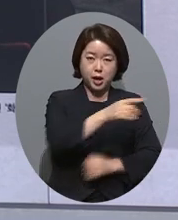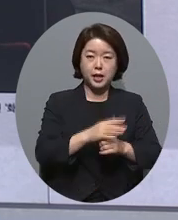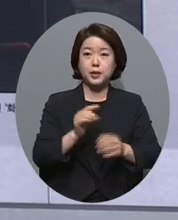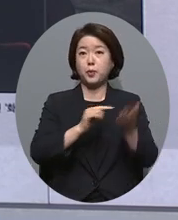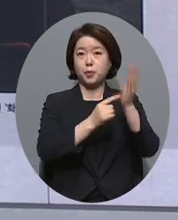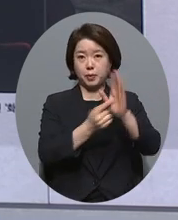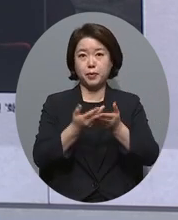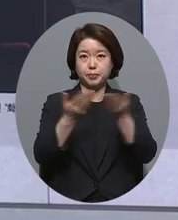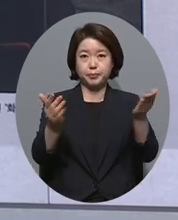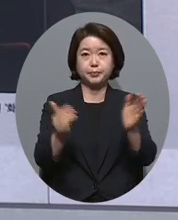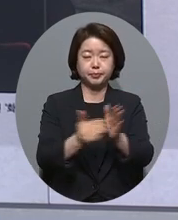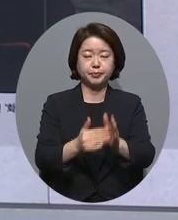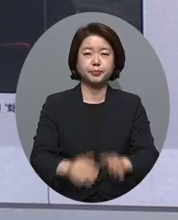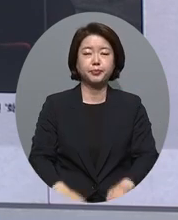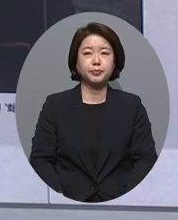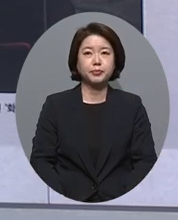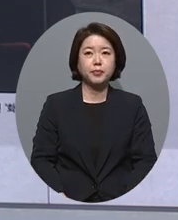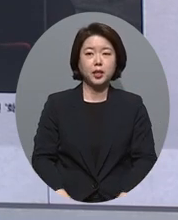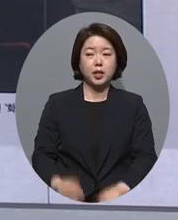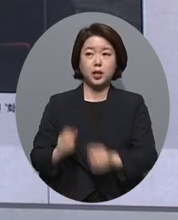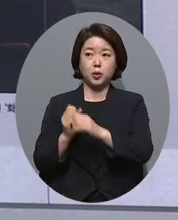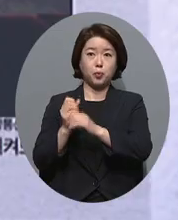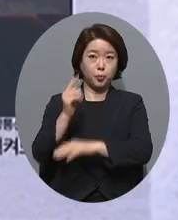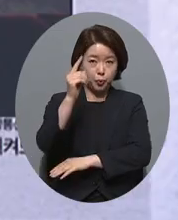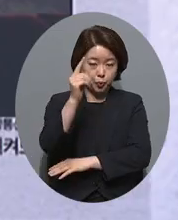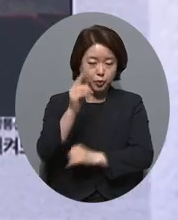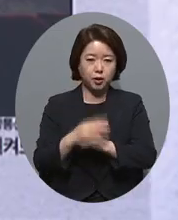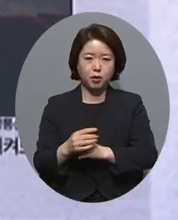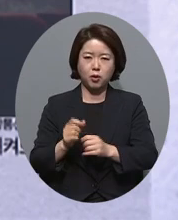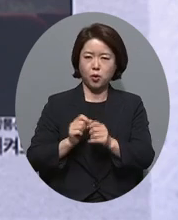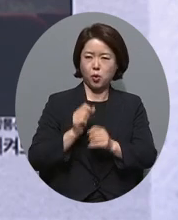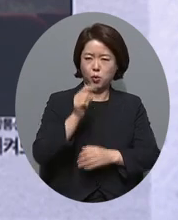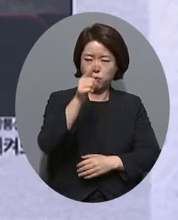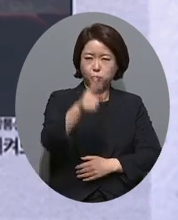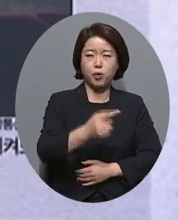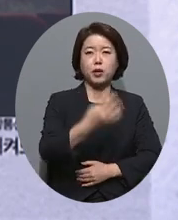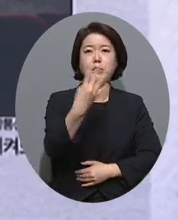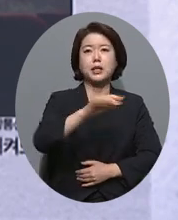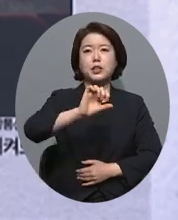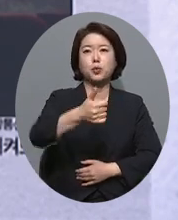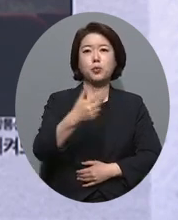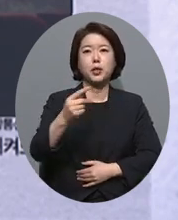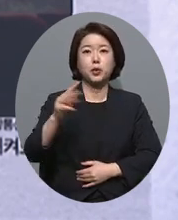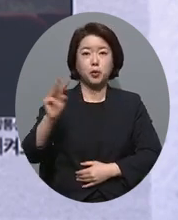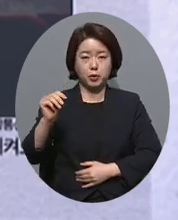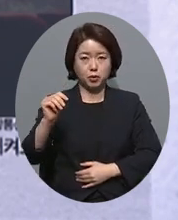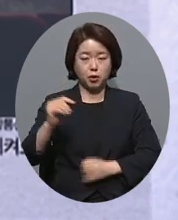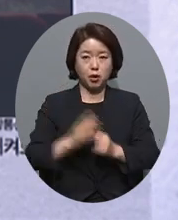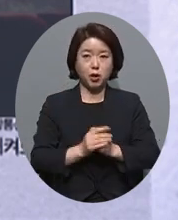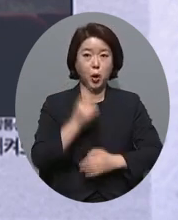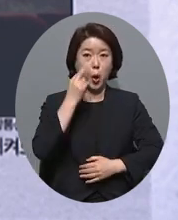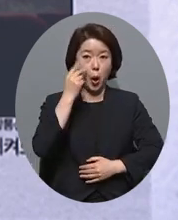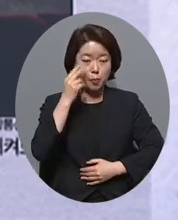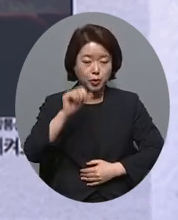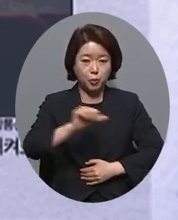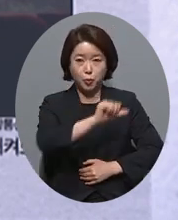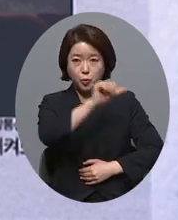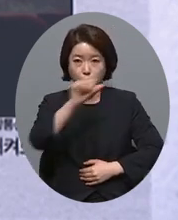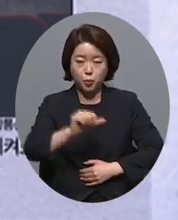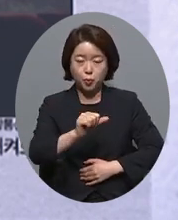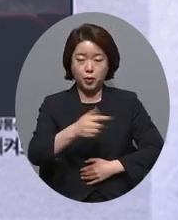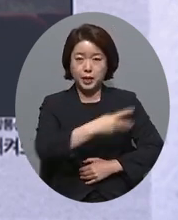전해드렸습니다 미사일의 비거리는 무려 4,500km로 미국의 아시아 태평양 전략